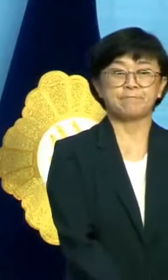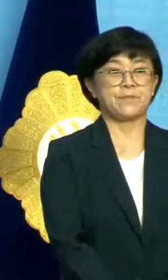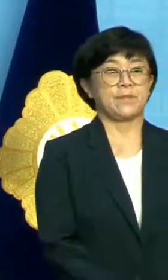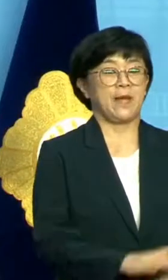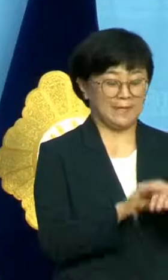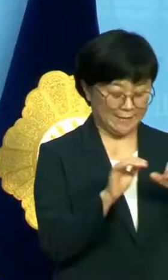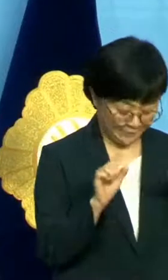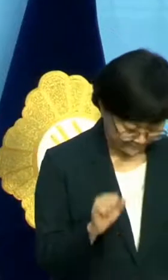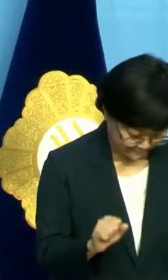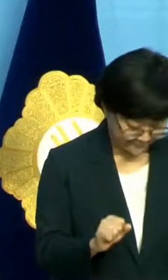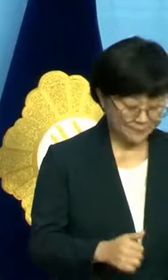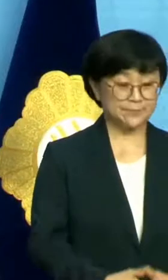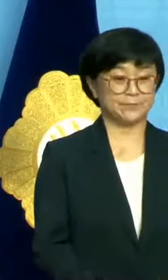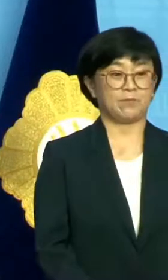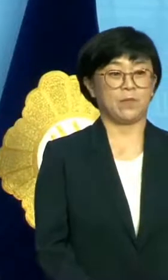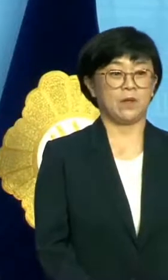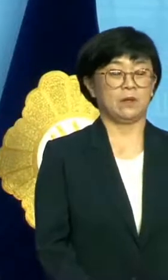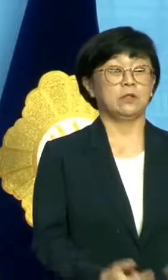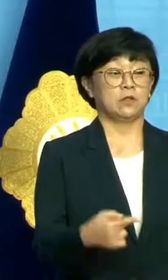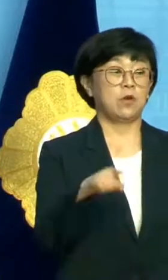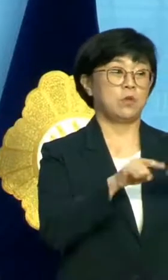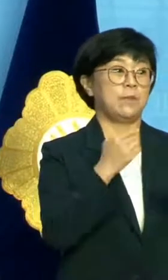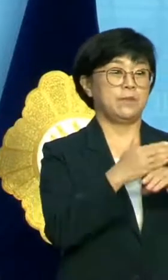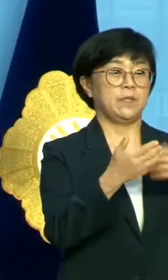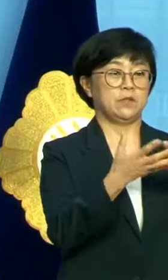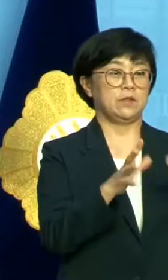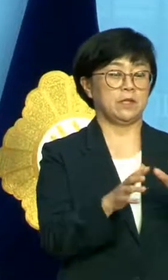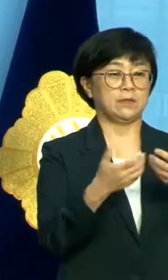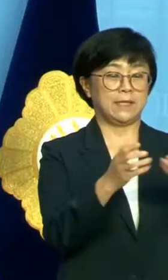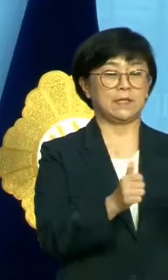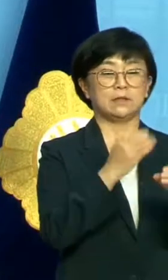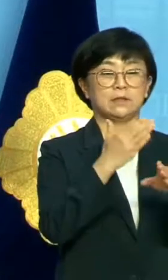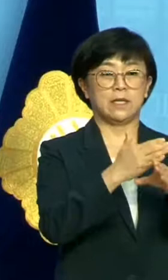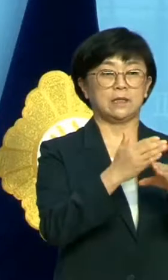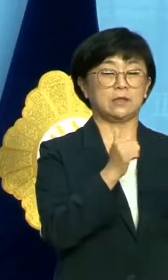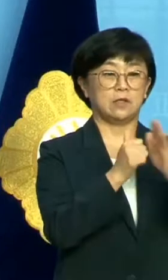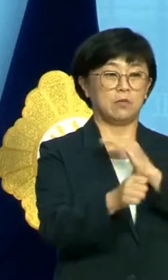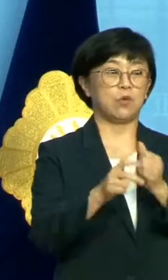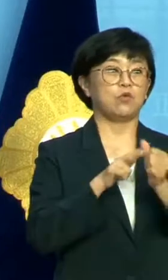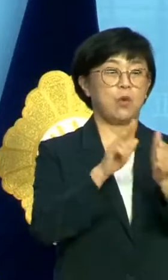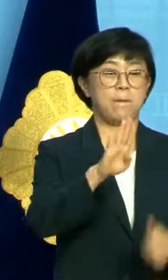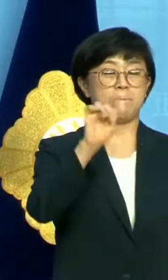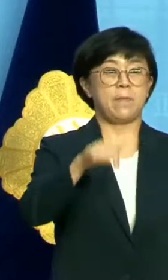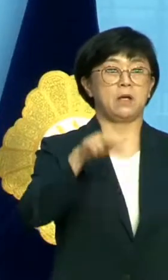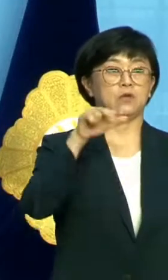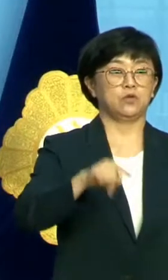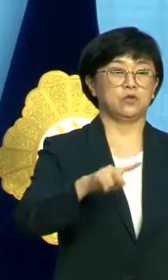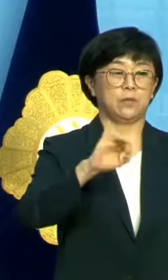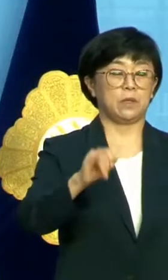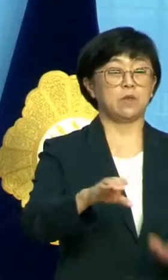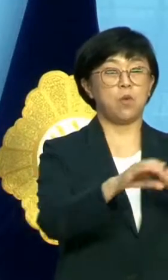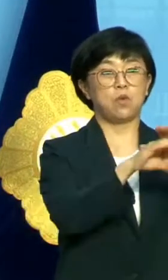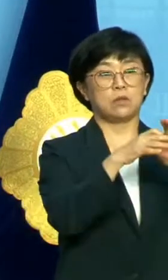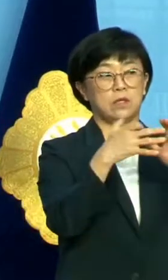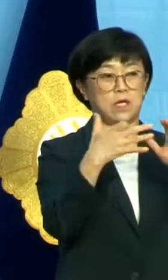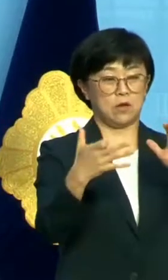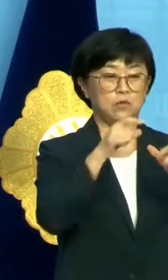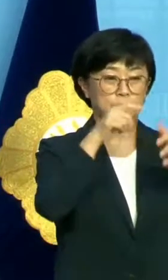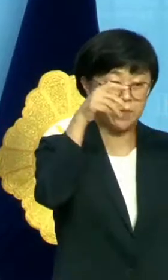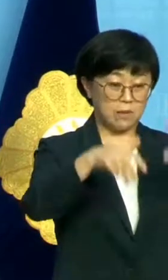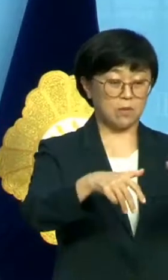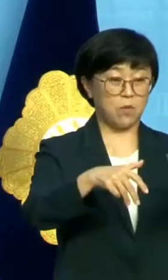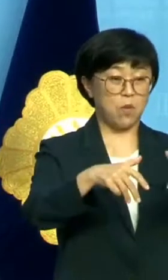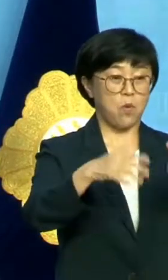네, 안녕하십니까. 더불어민주당 당대표 후보 박주민입니다. 먼저 코로나19 그리고 수해로